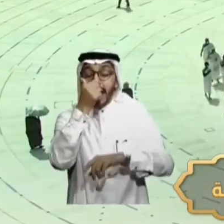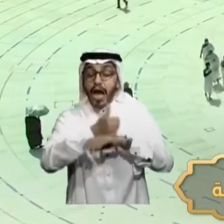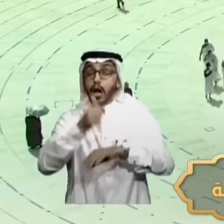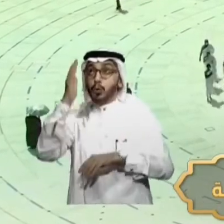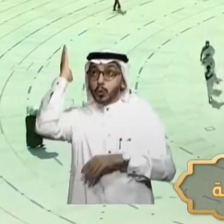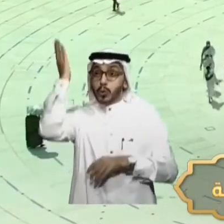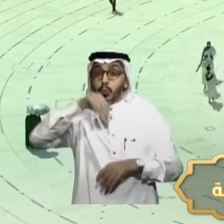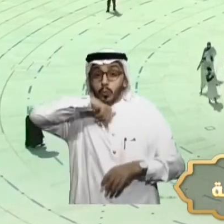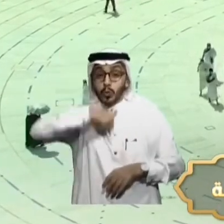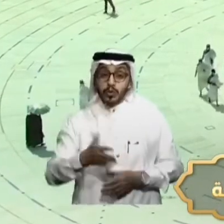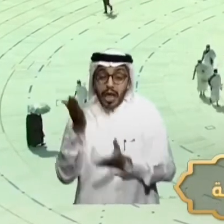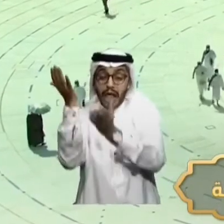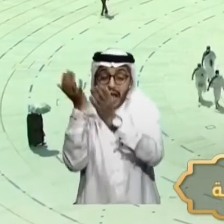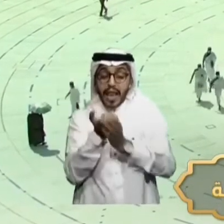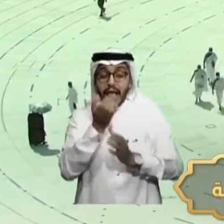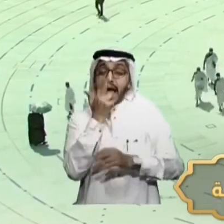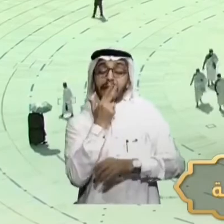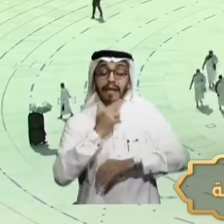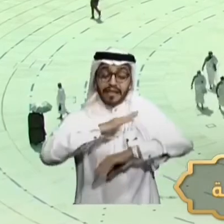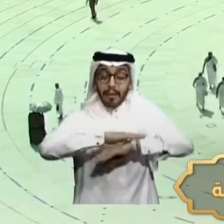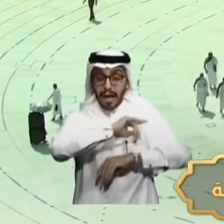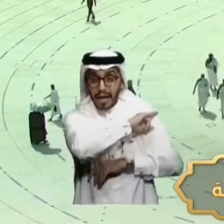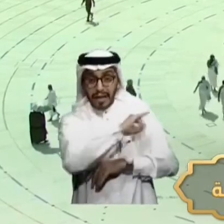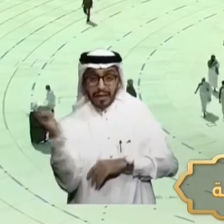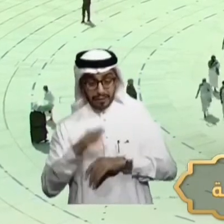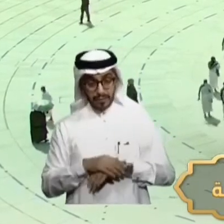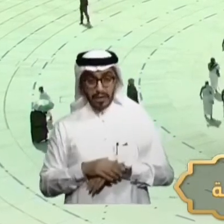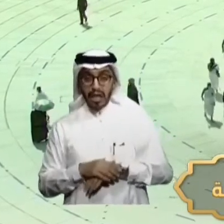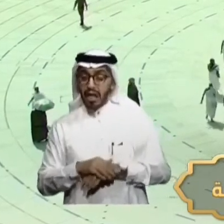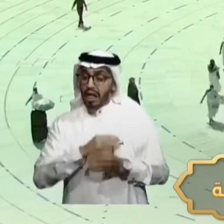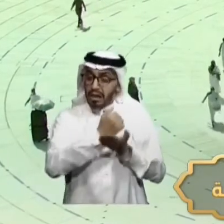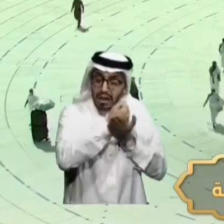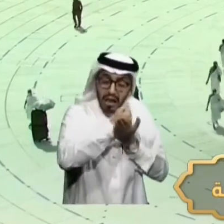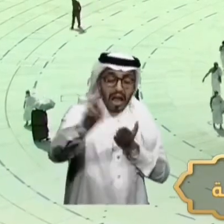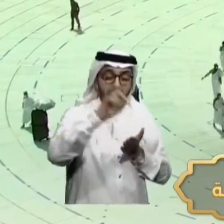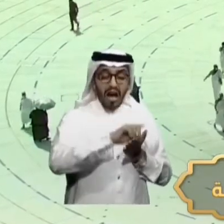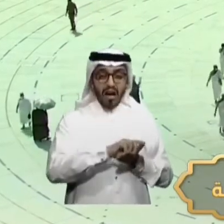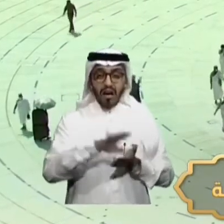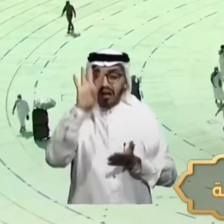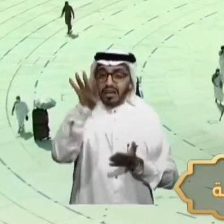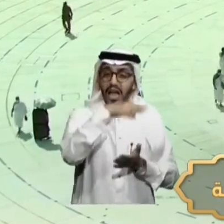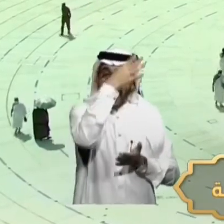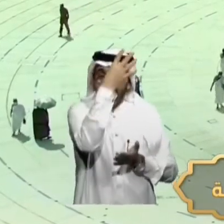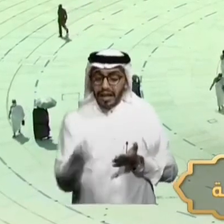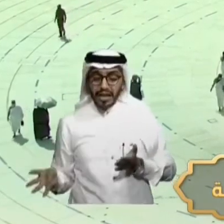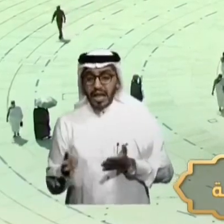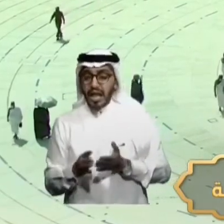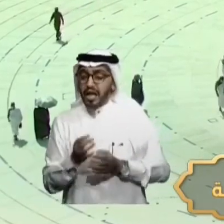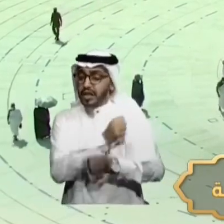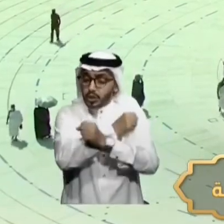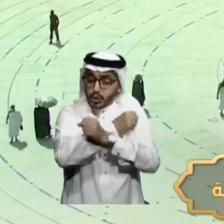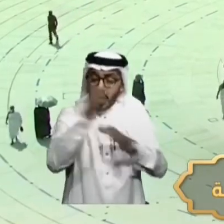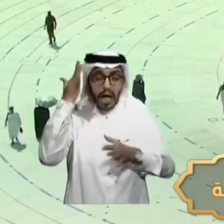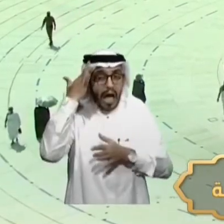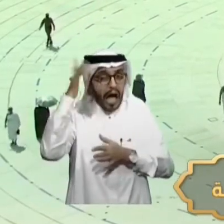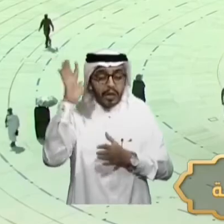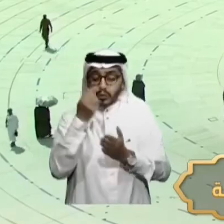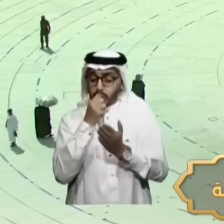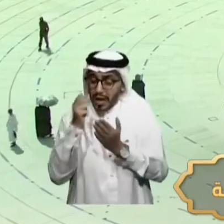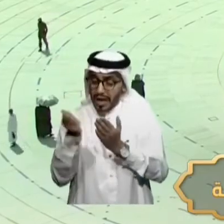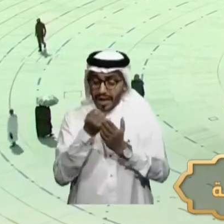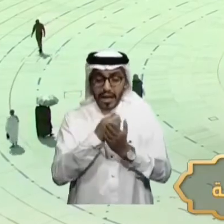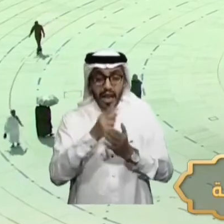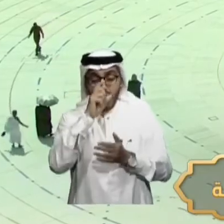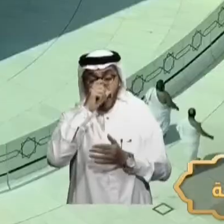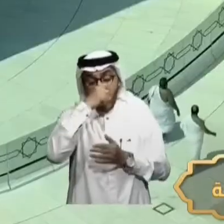هو تجاوز للآداب والأعراف مردود على صاحبه، لأن حرية التعبير لا